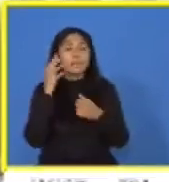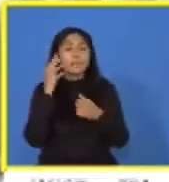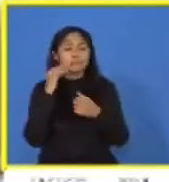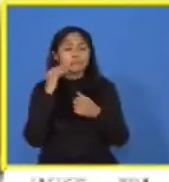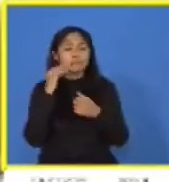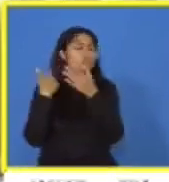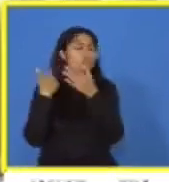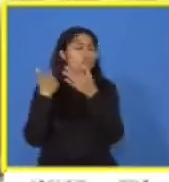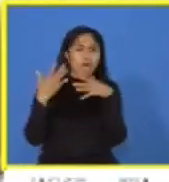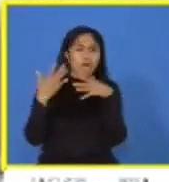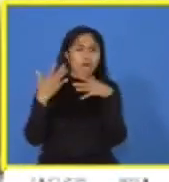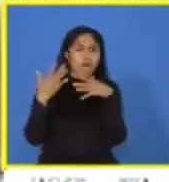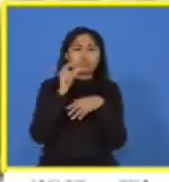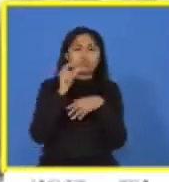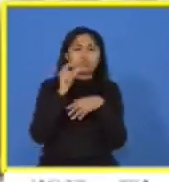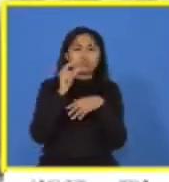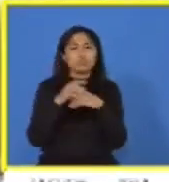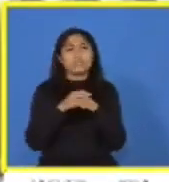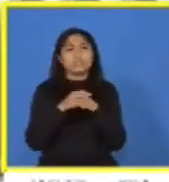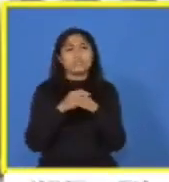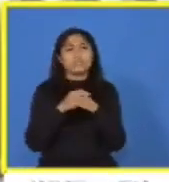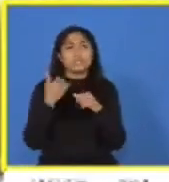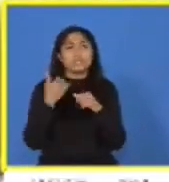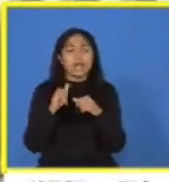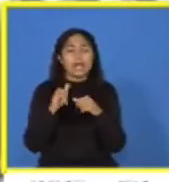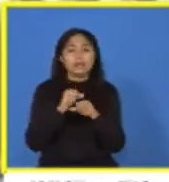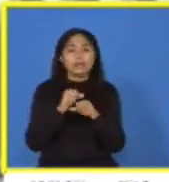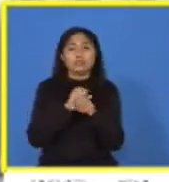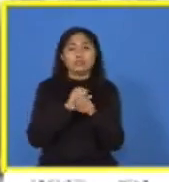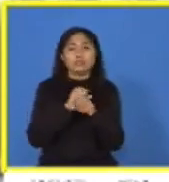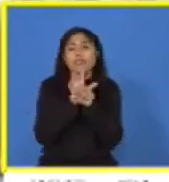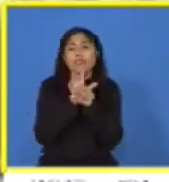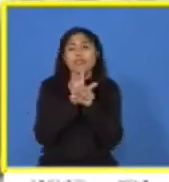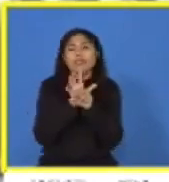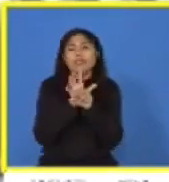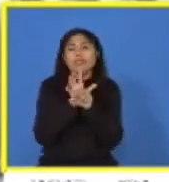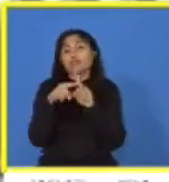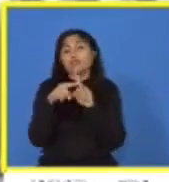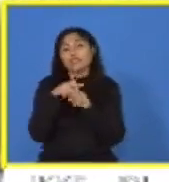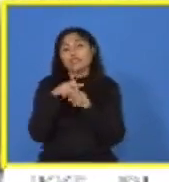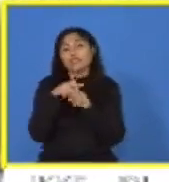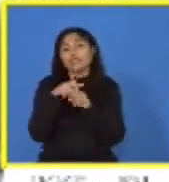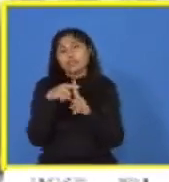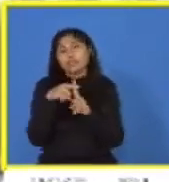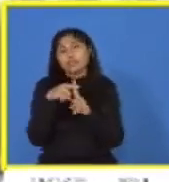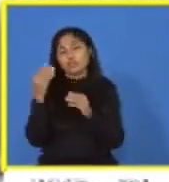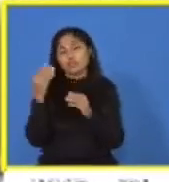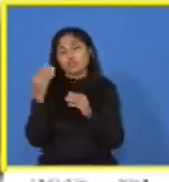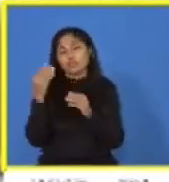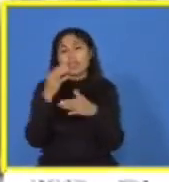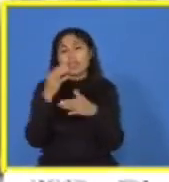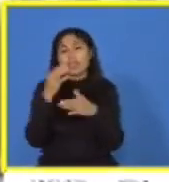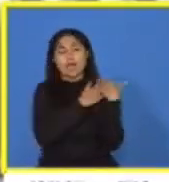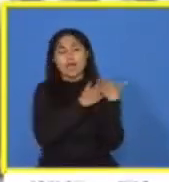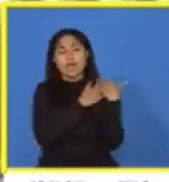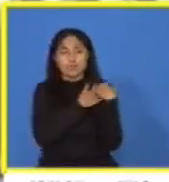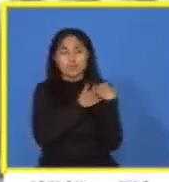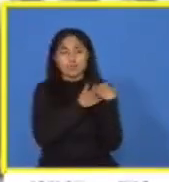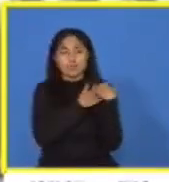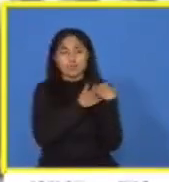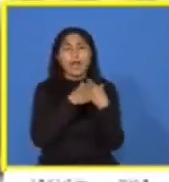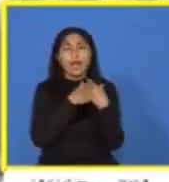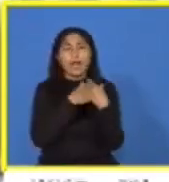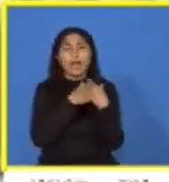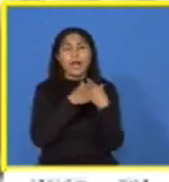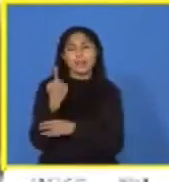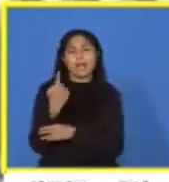untuk penderita atau pasien C19 yang positif itu semua ditanggung oleh pemerintah biayanya. Jadi